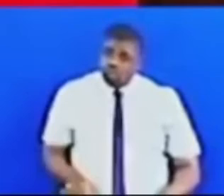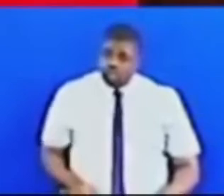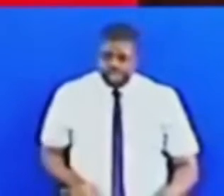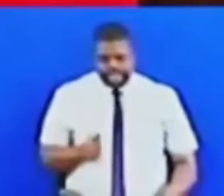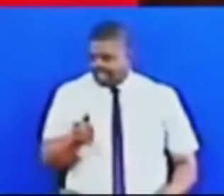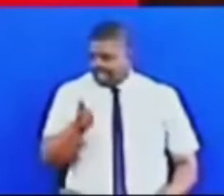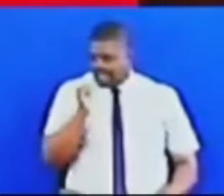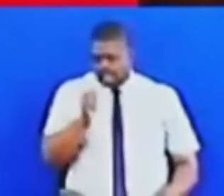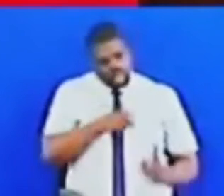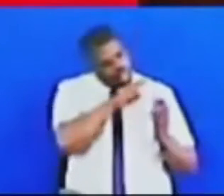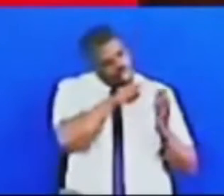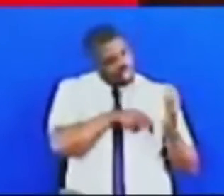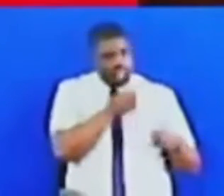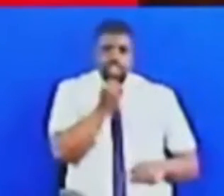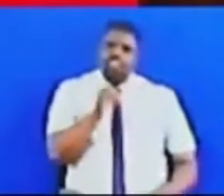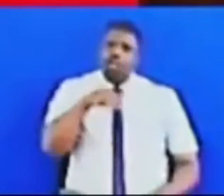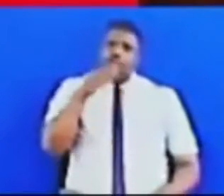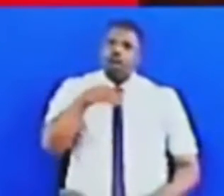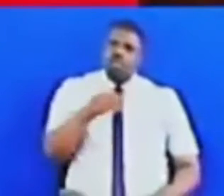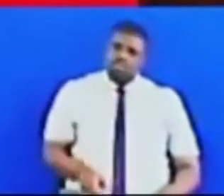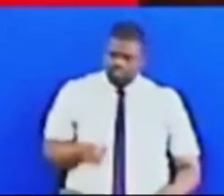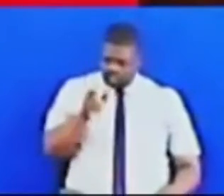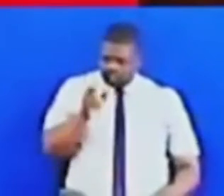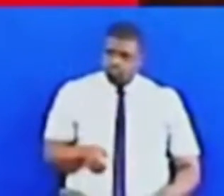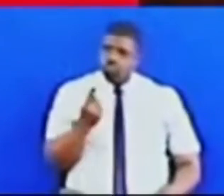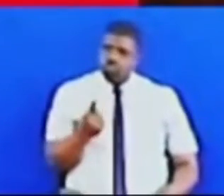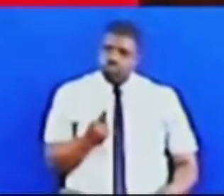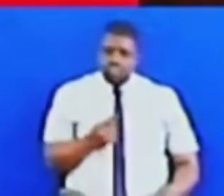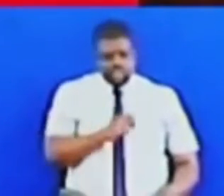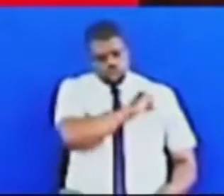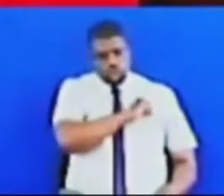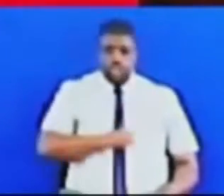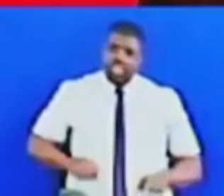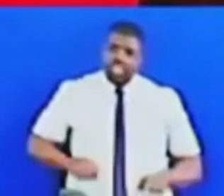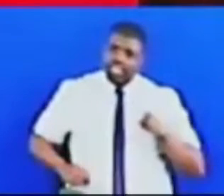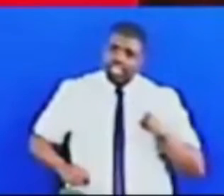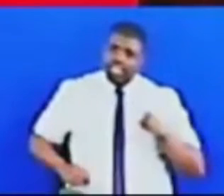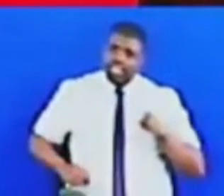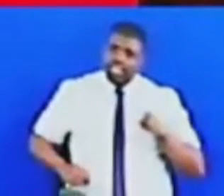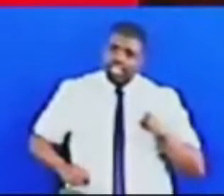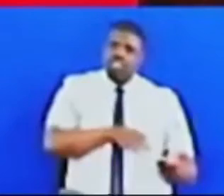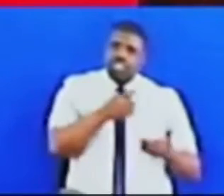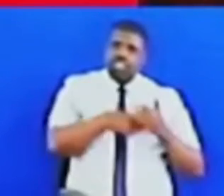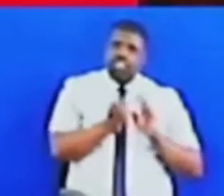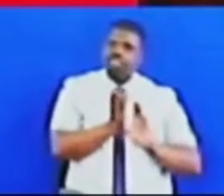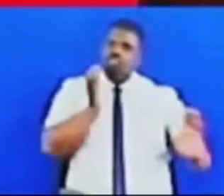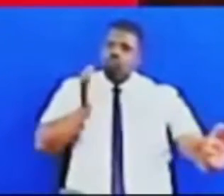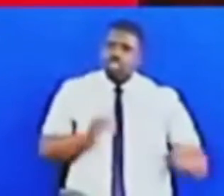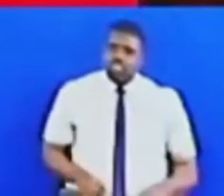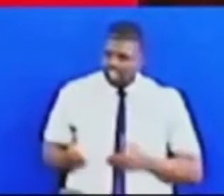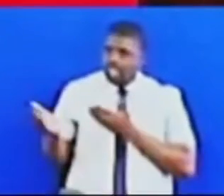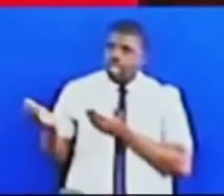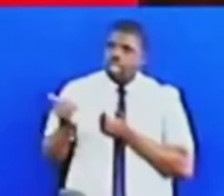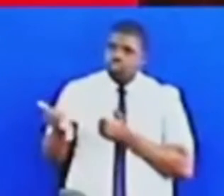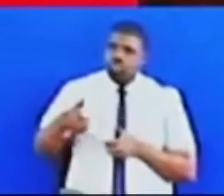jana wakati naangalia taarifa ya habari, kuna mwananchi mmoja Songea amefariki akiwa kwenye foleni